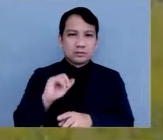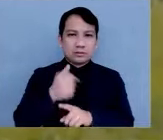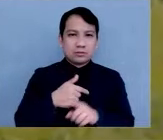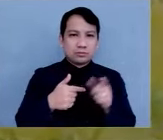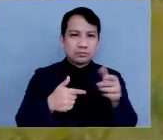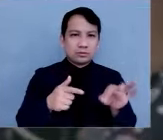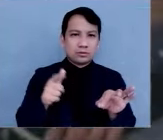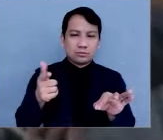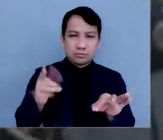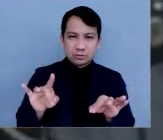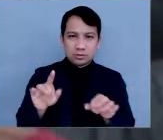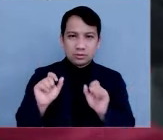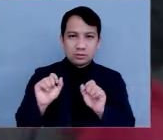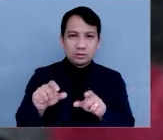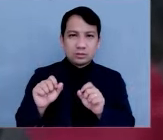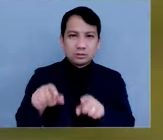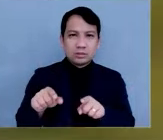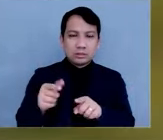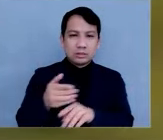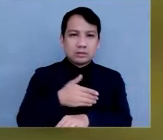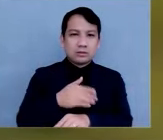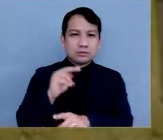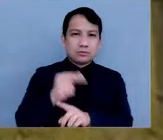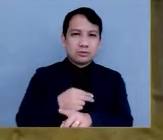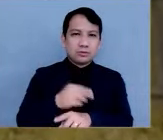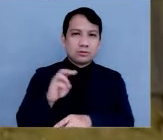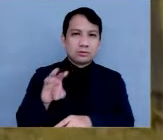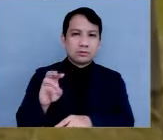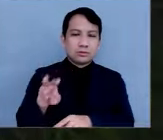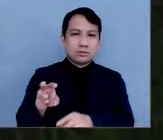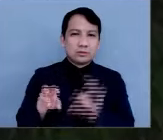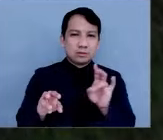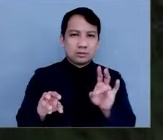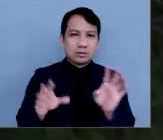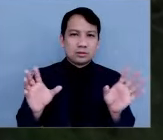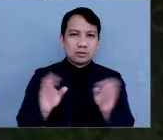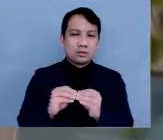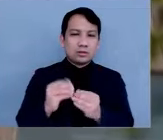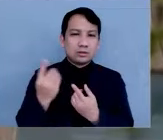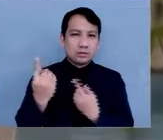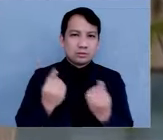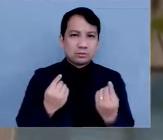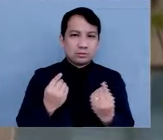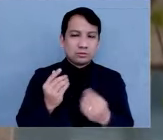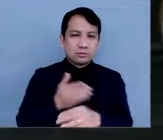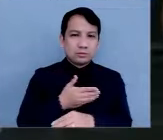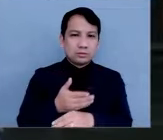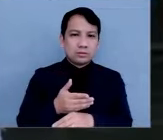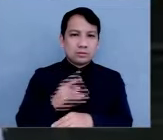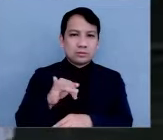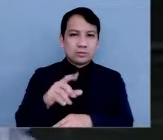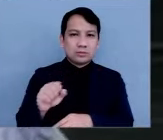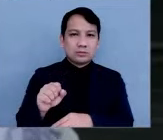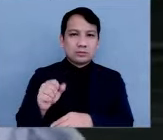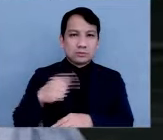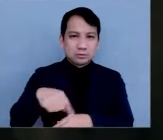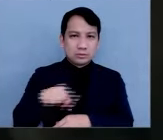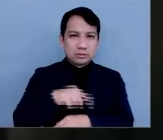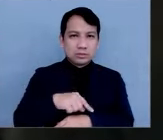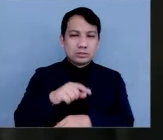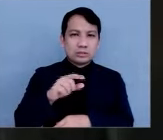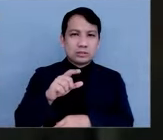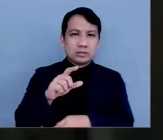ang pre-selling ng ticket. Sa November 16 and 17 naman, gaganapin ang Grand Biniverse concert sa Smart